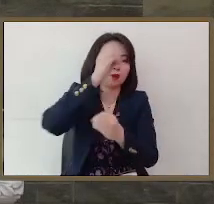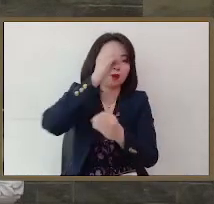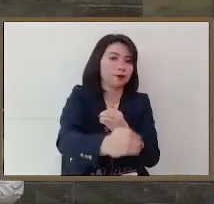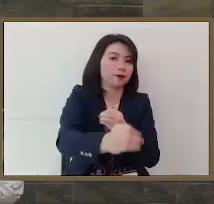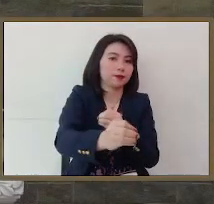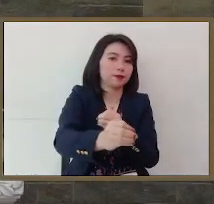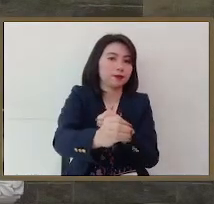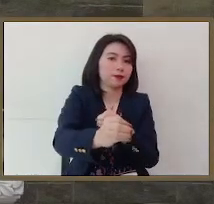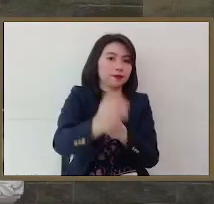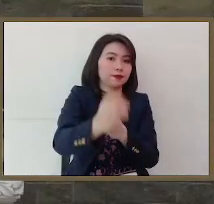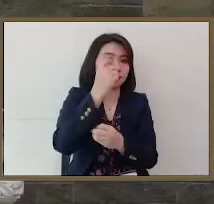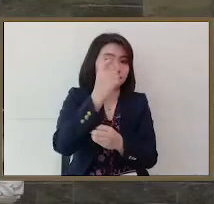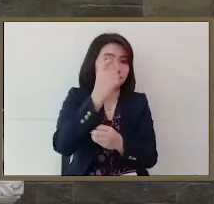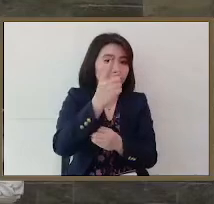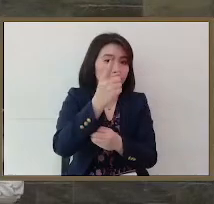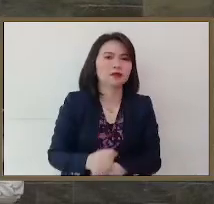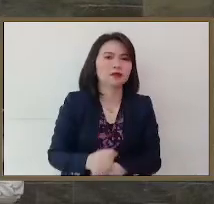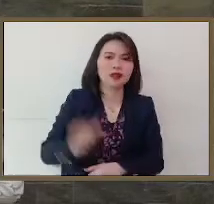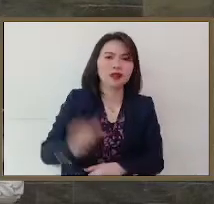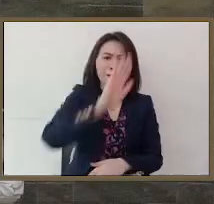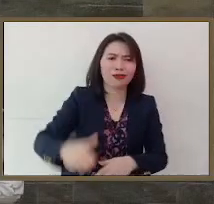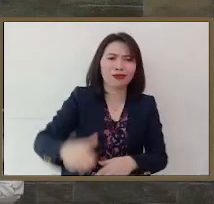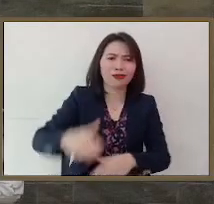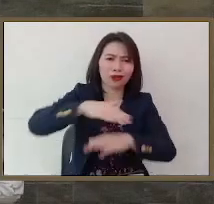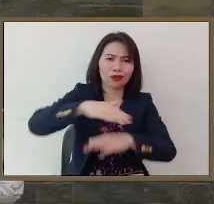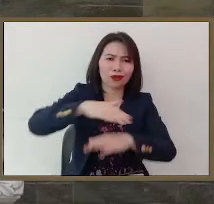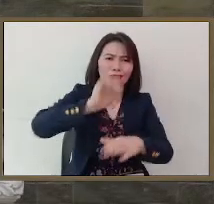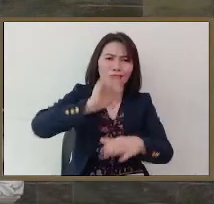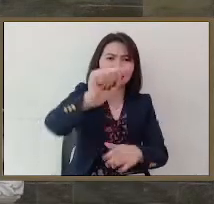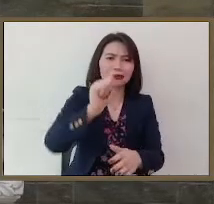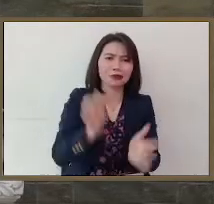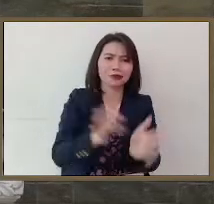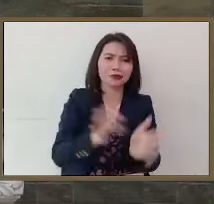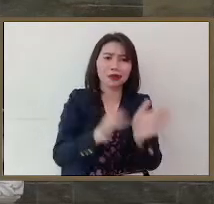Don't you ever try to call yourself a Christian if you can't.